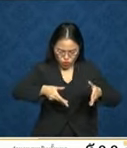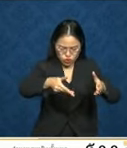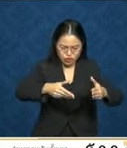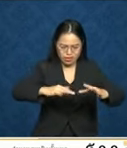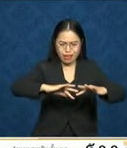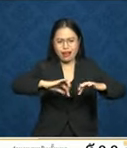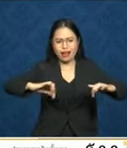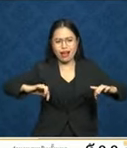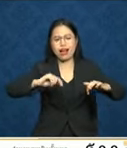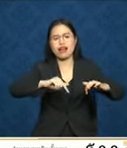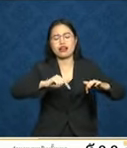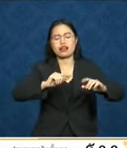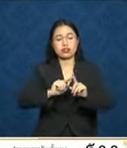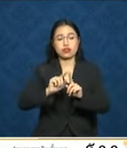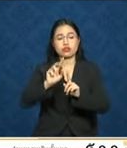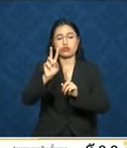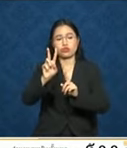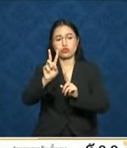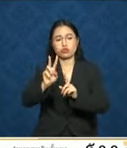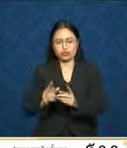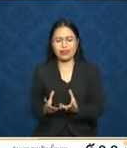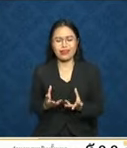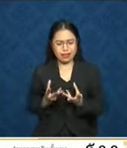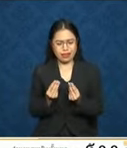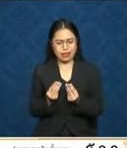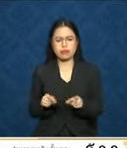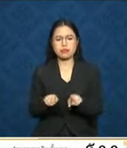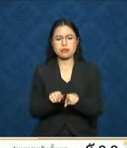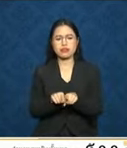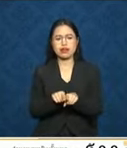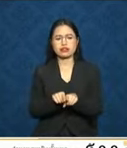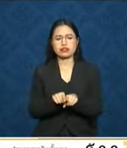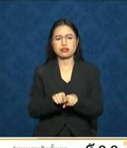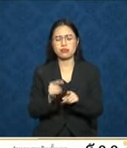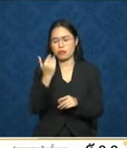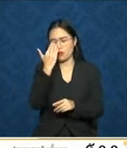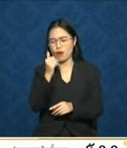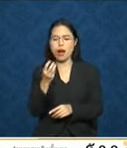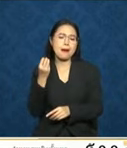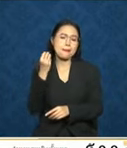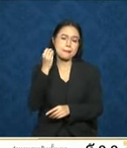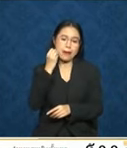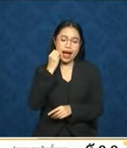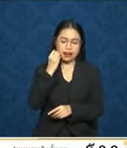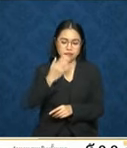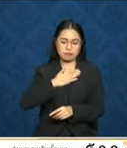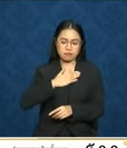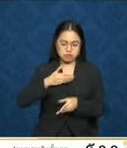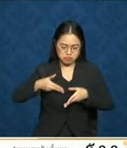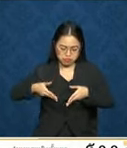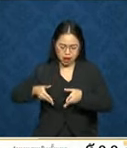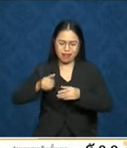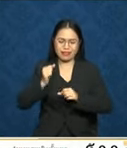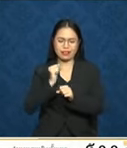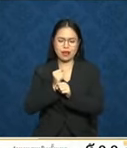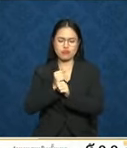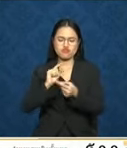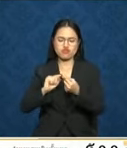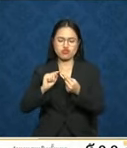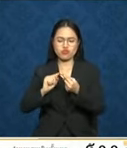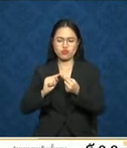ำปั่นตำบลโคกสตอเรื่องที่สองครับเกี่ยวกับที่ดินนิคมเช่นกันครับเนื่องจากบ้านซอแดะตำบลโคกสตอได้มีการสร้างมัสยิดอยู่ในบริเว